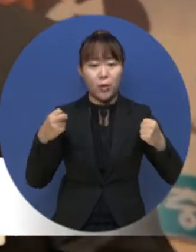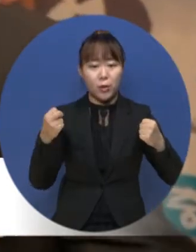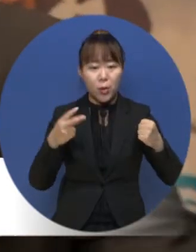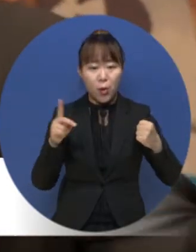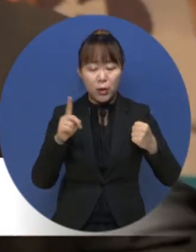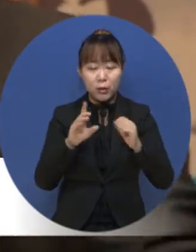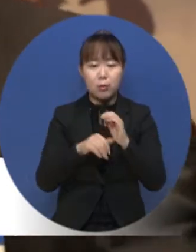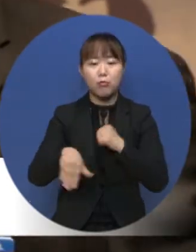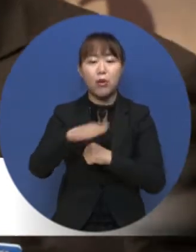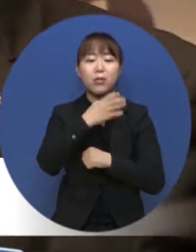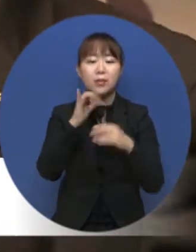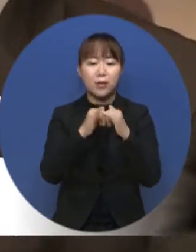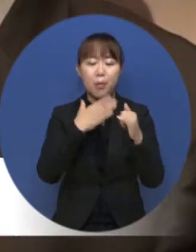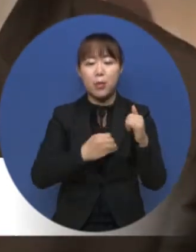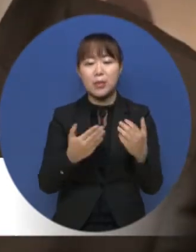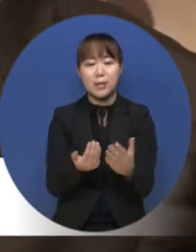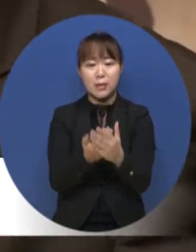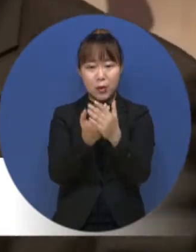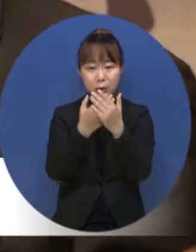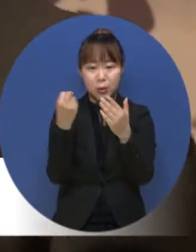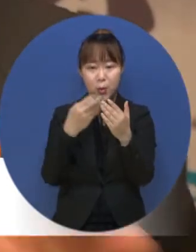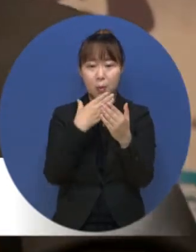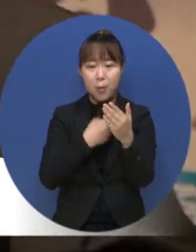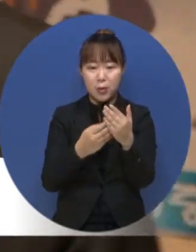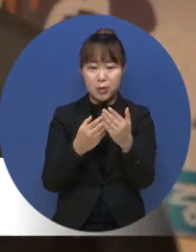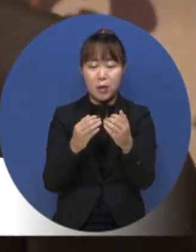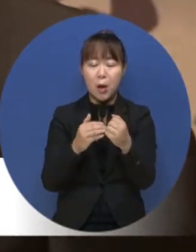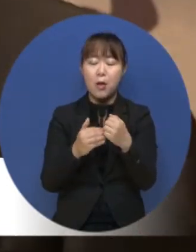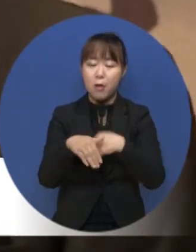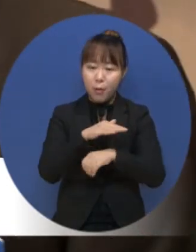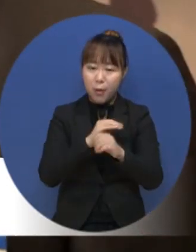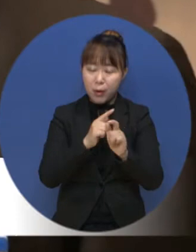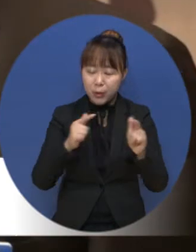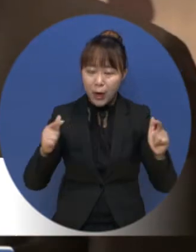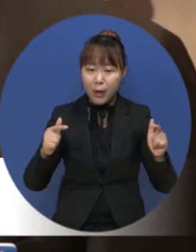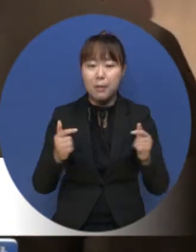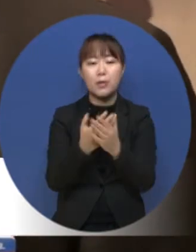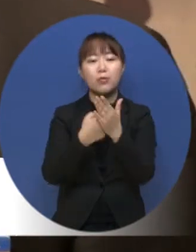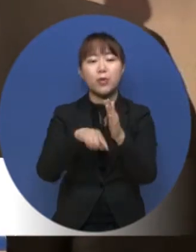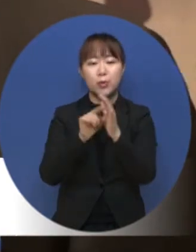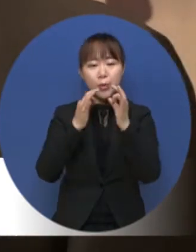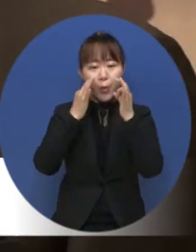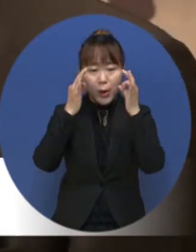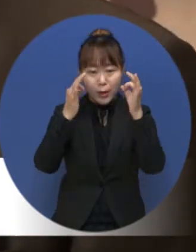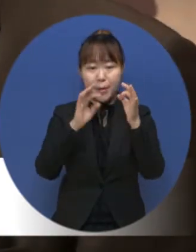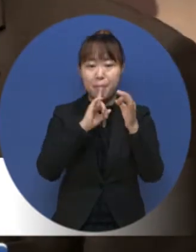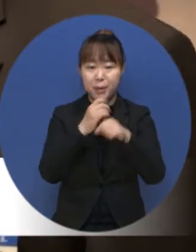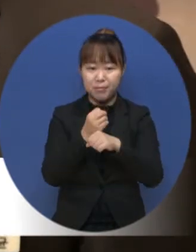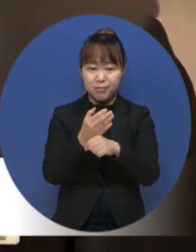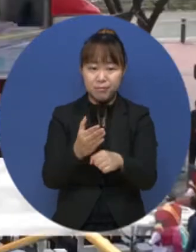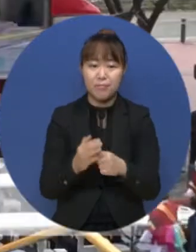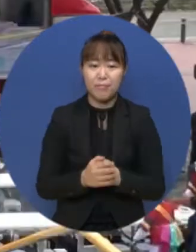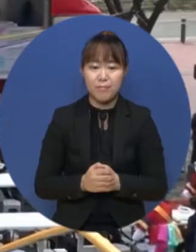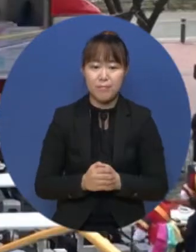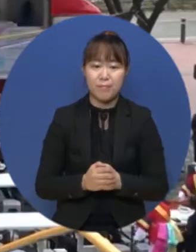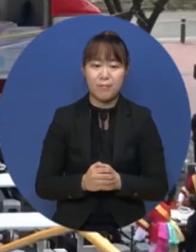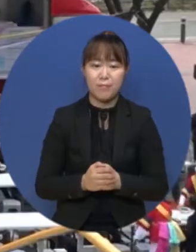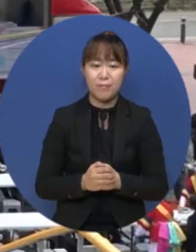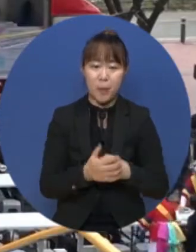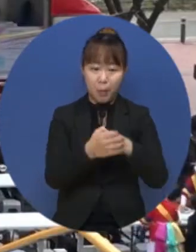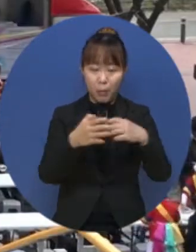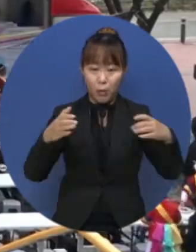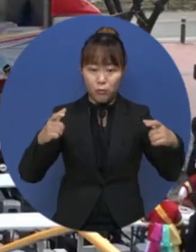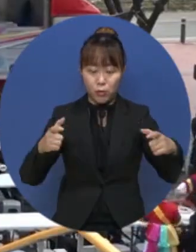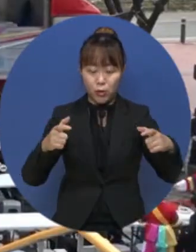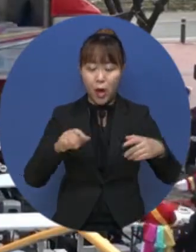경우에도 우리 어르신들의 복지 증진과 복리 향상을 위해서 최선을 다하겠다는 말씀을 드리겠고